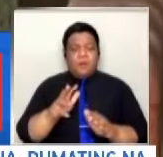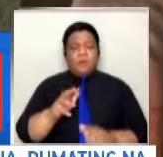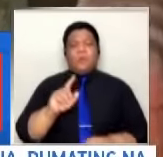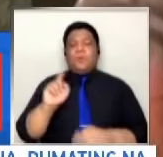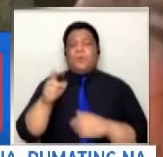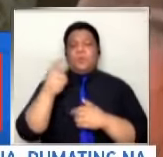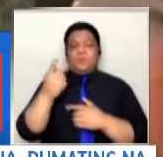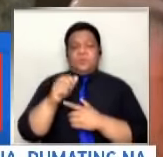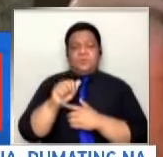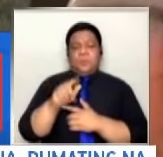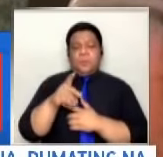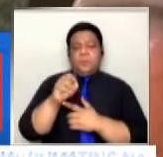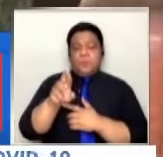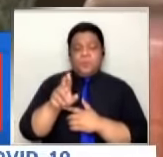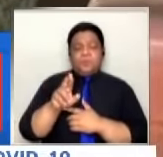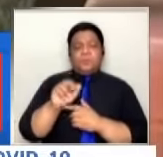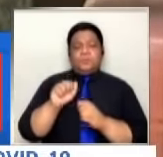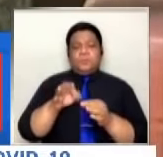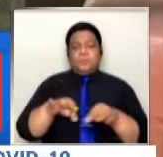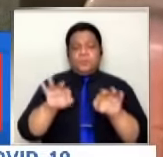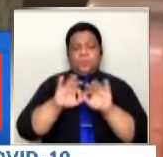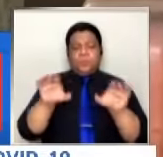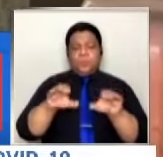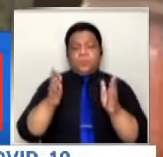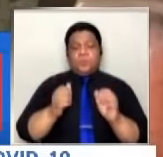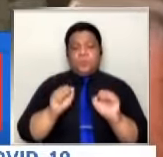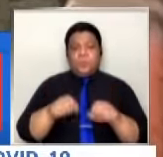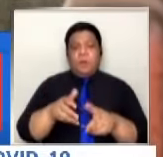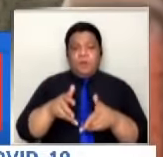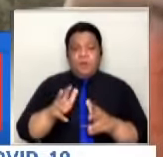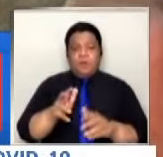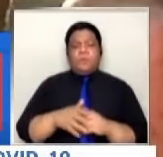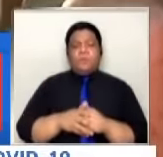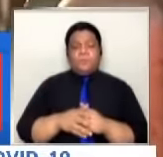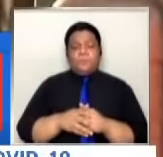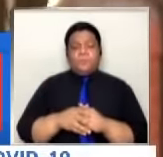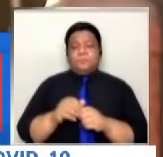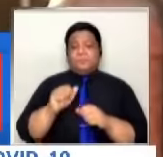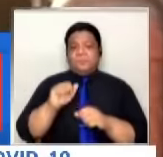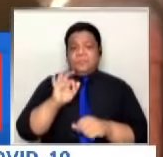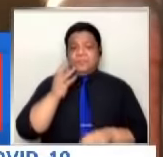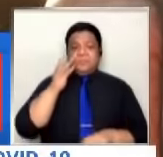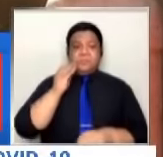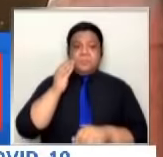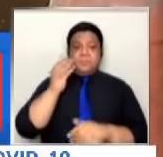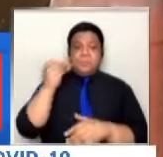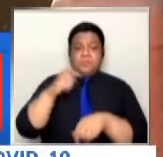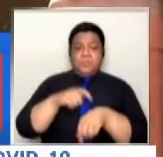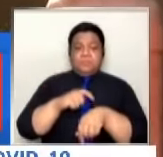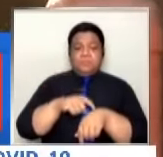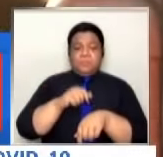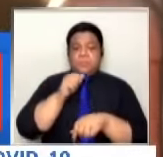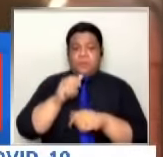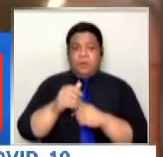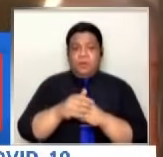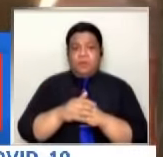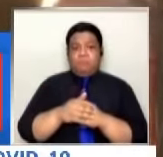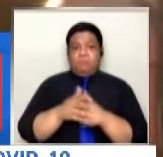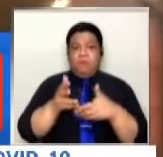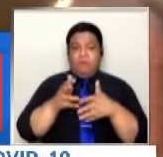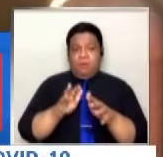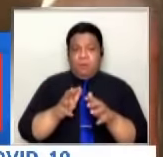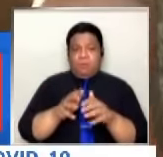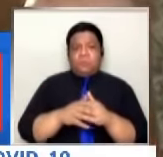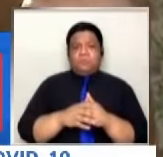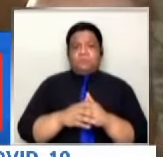essential workers ang pwede. So, kung na-experience nyo last time hindi po kayo pinalabas, kayo po yun. For the others na pinag-work ng